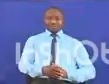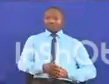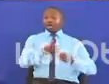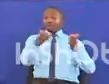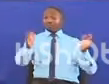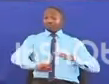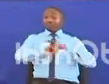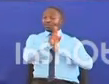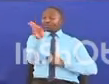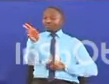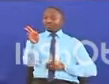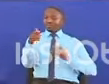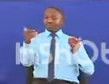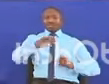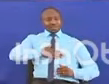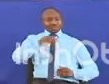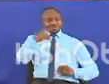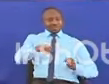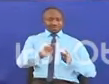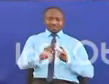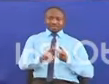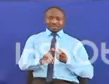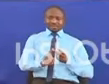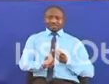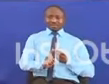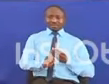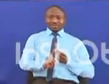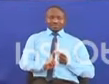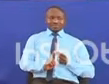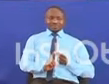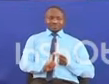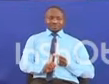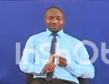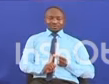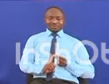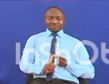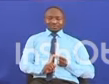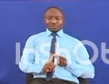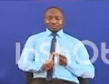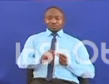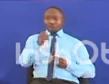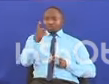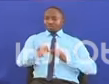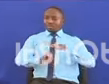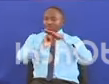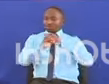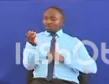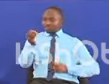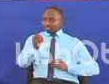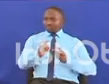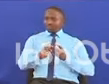Hakuna. Aya, asante sana. Mheshimiwa Akunti Majala, kuna mmoja ameunga mkono. Kwa hiyo ni